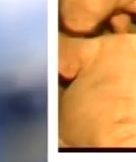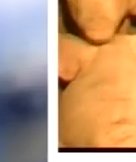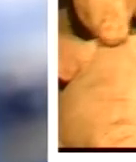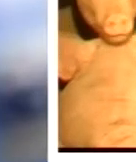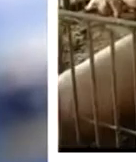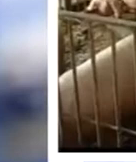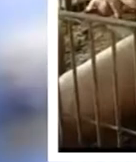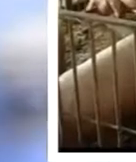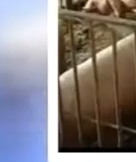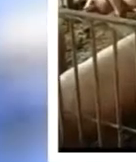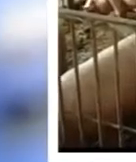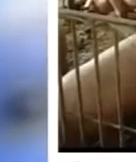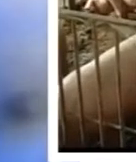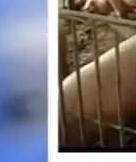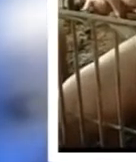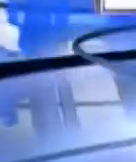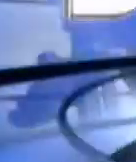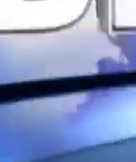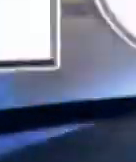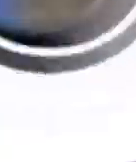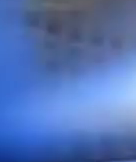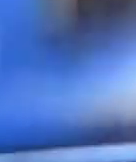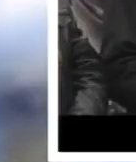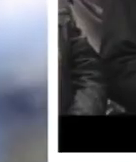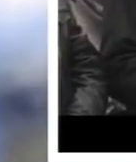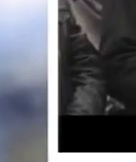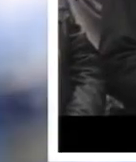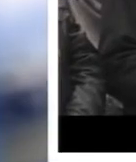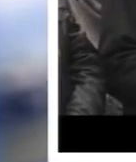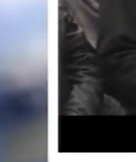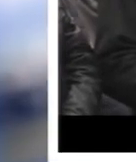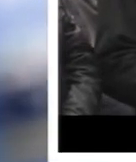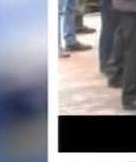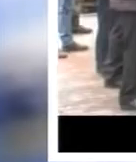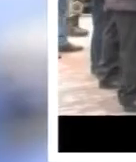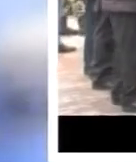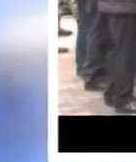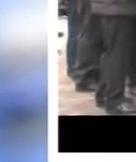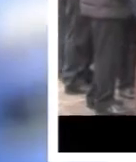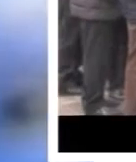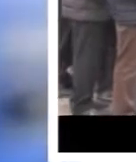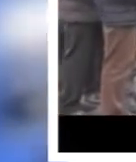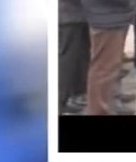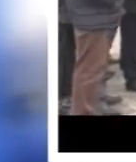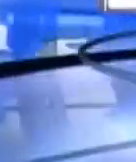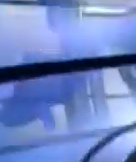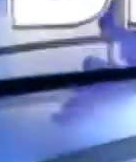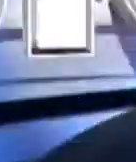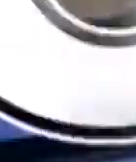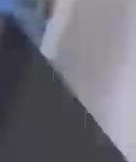Африканську чуму свиней виявили на Збаращині. Лісівники Тернопільщини вийшли на мирну акцію